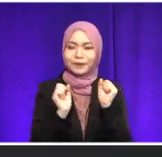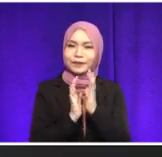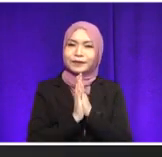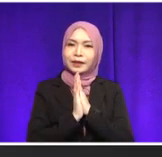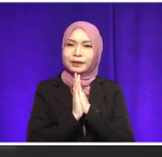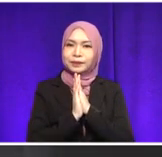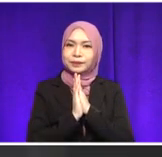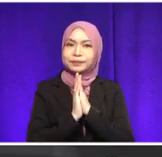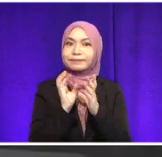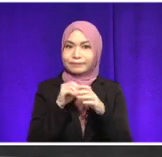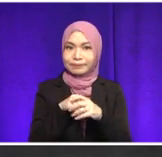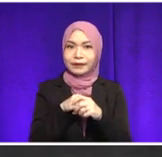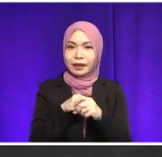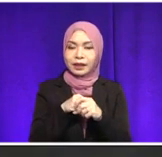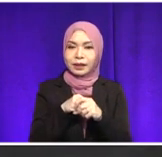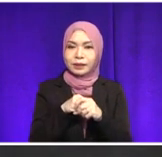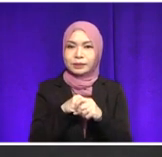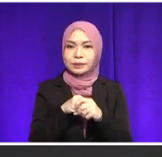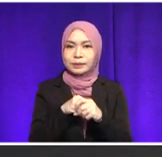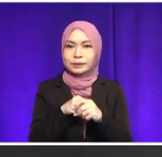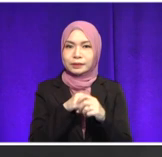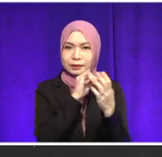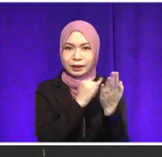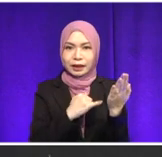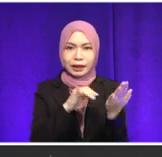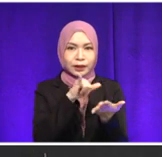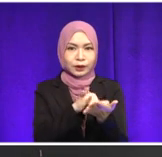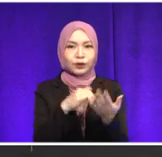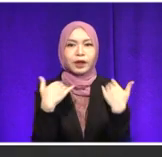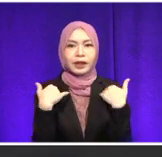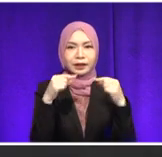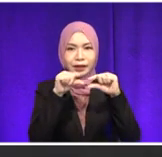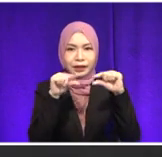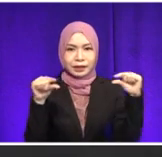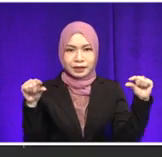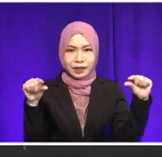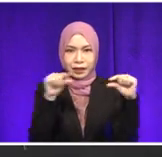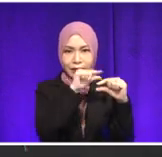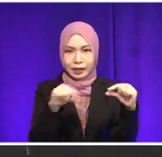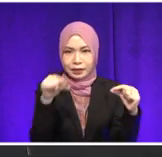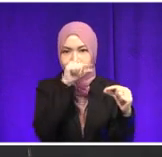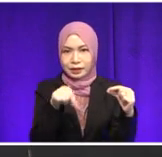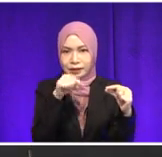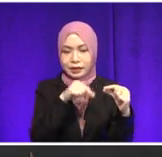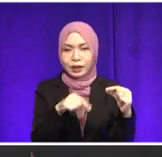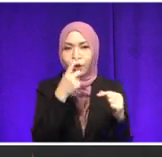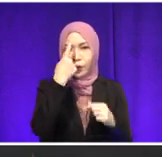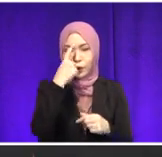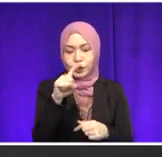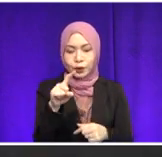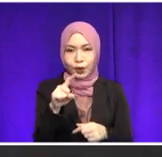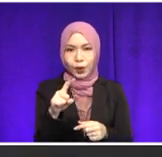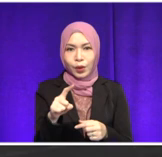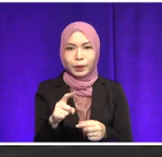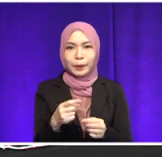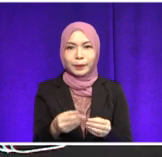ada garis-garisnya juga oke kita menampakan perincian di situ dan ada